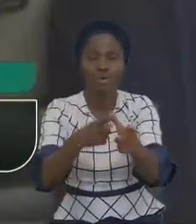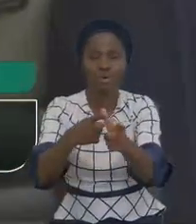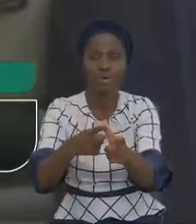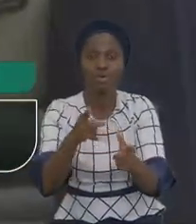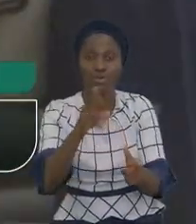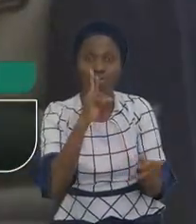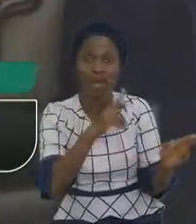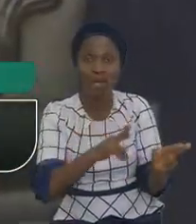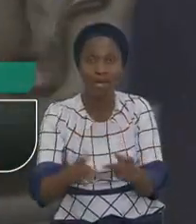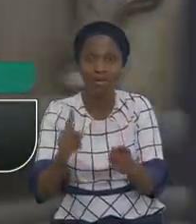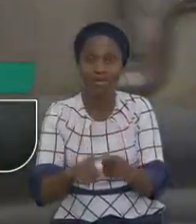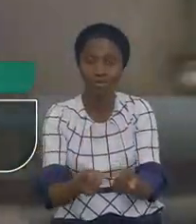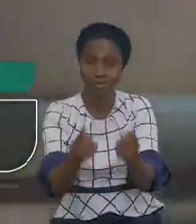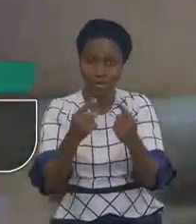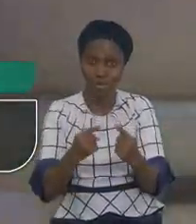haut.